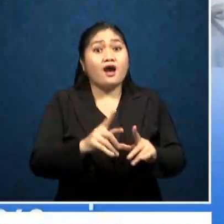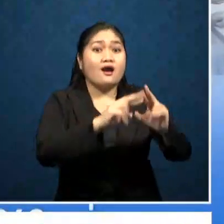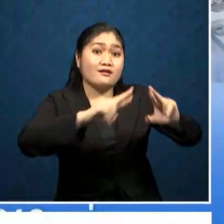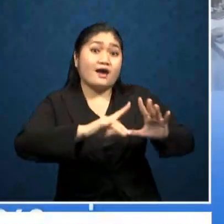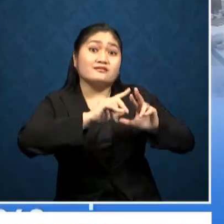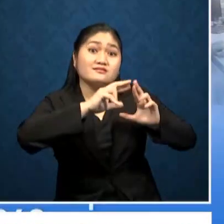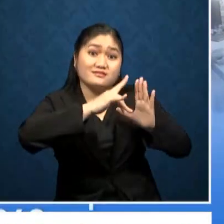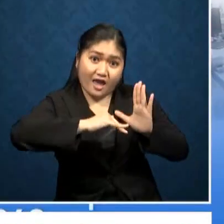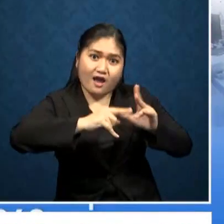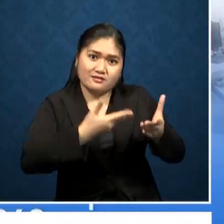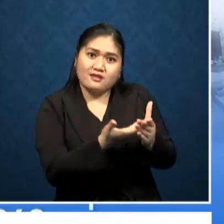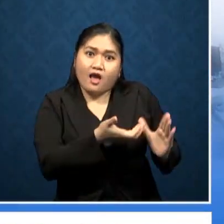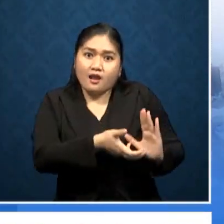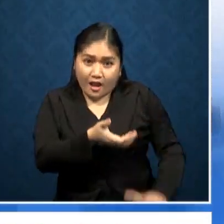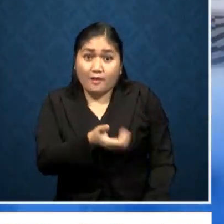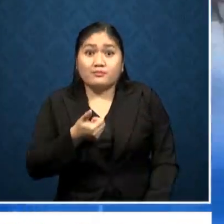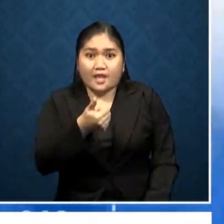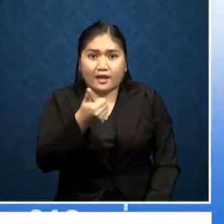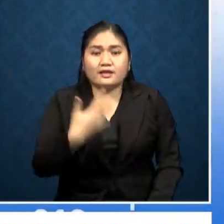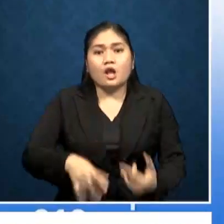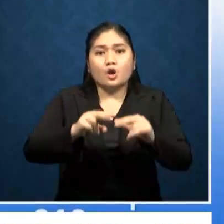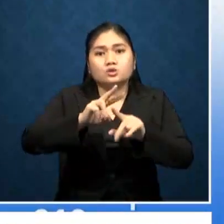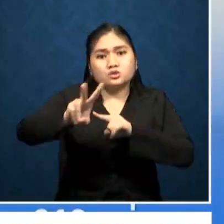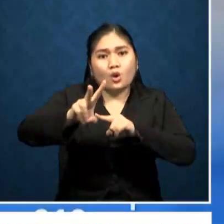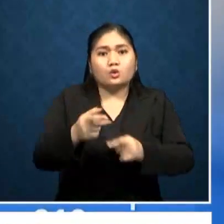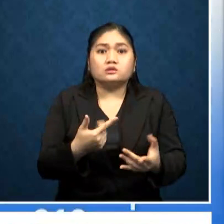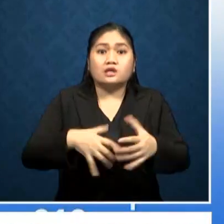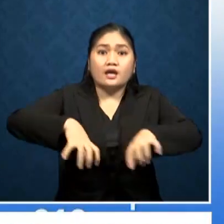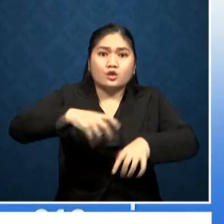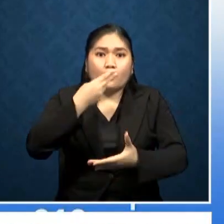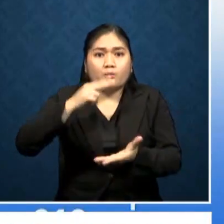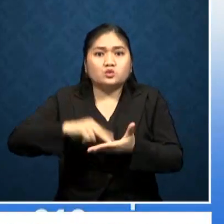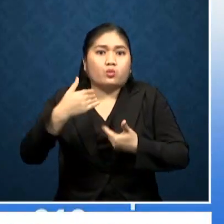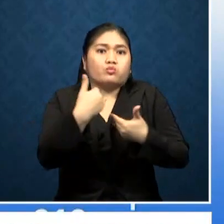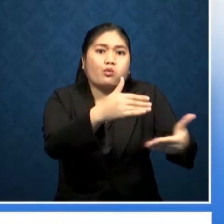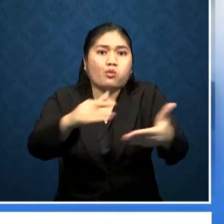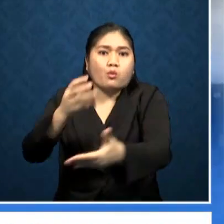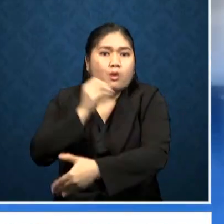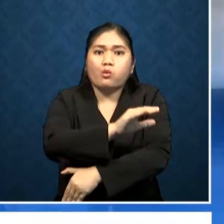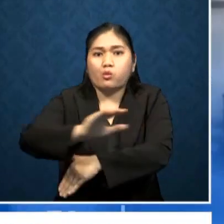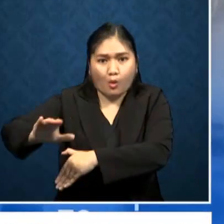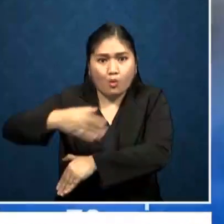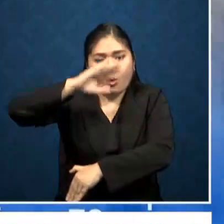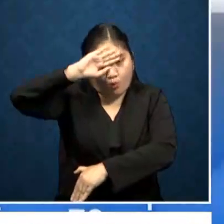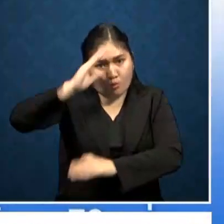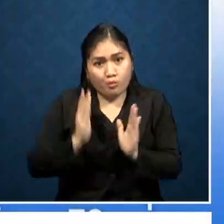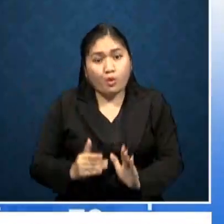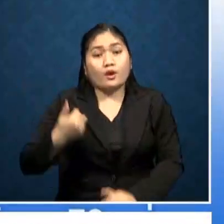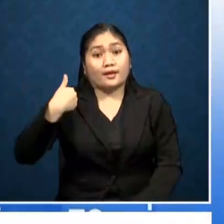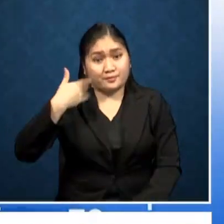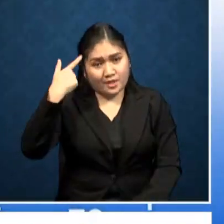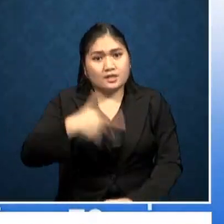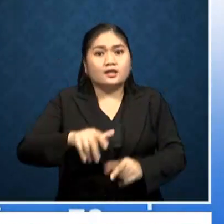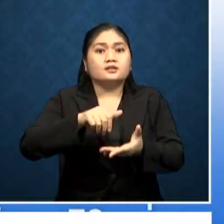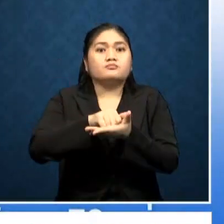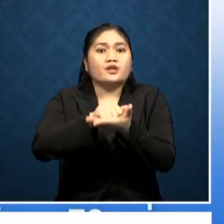ยาคุภาพใล้บ้าน2. จัส่งยาและชพัธทางปรายสนีให้ผู้ป่วย3. บริการสาธารณ